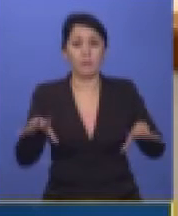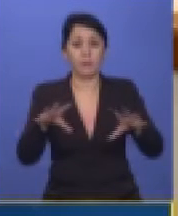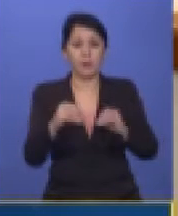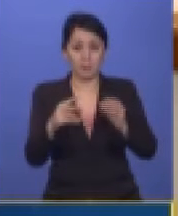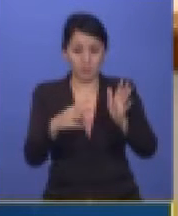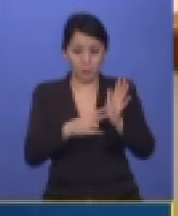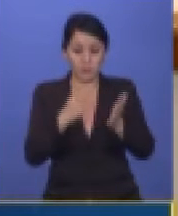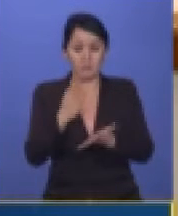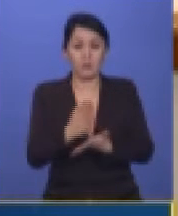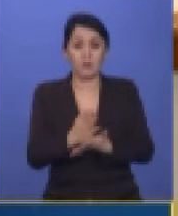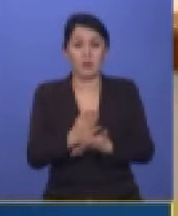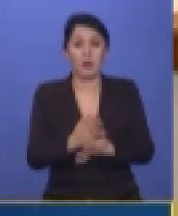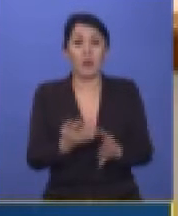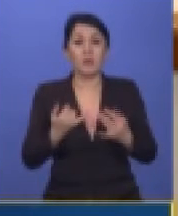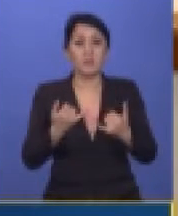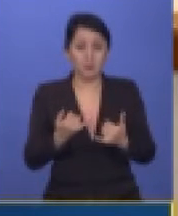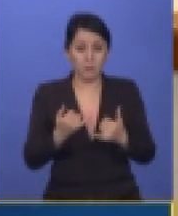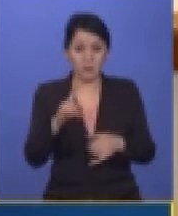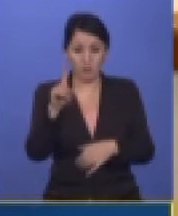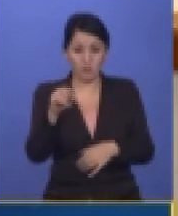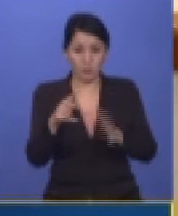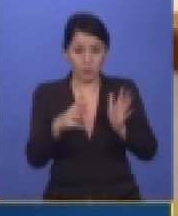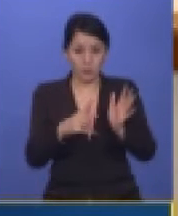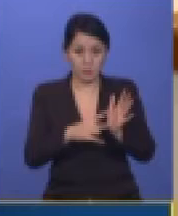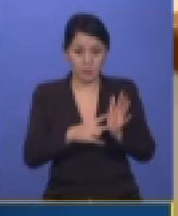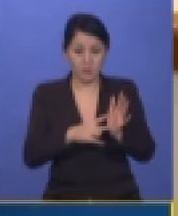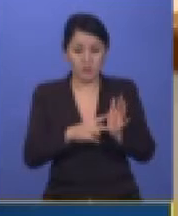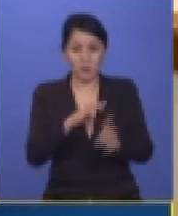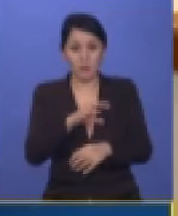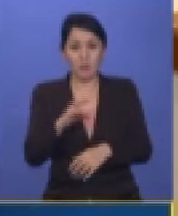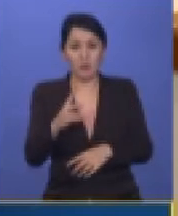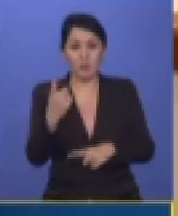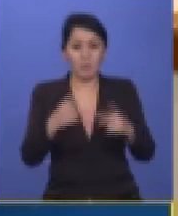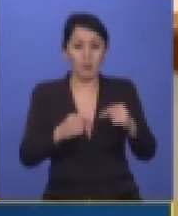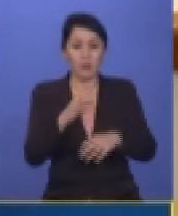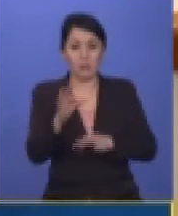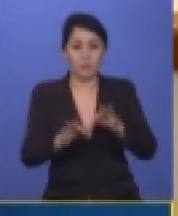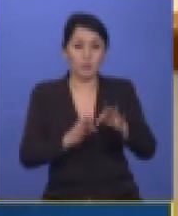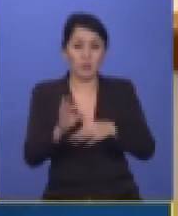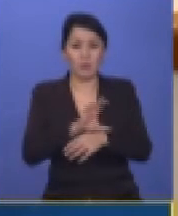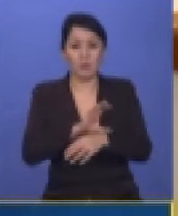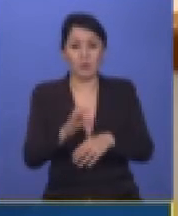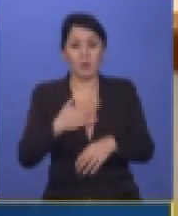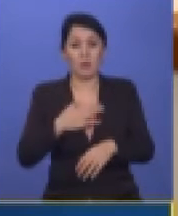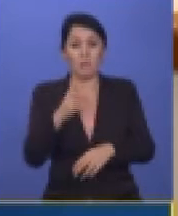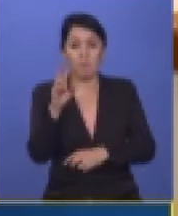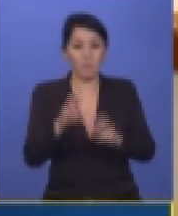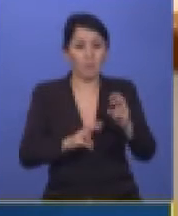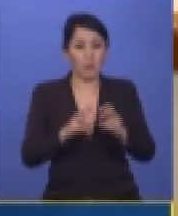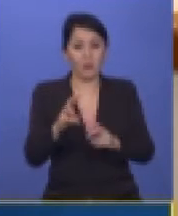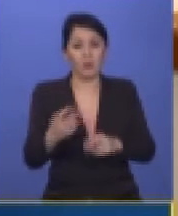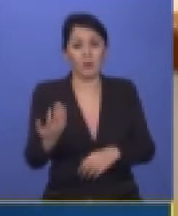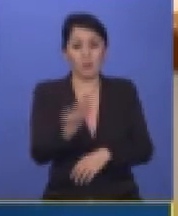комплексов. Мы сегодня 117 тонн молока производим ежесуточно, и все это перерабатывается на нашем заводе и поставляется